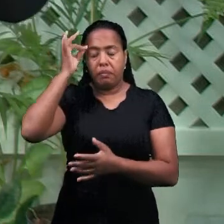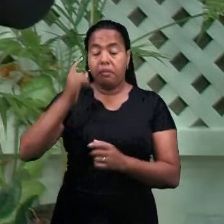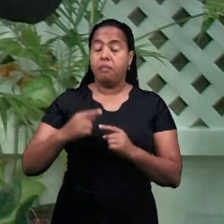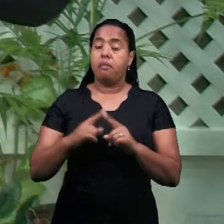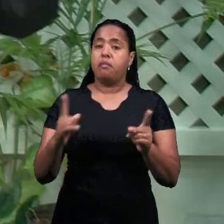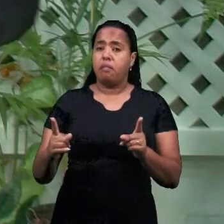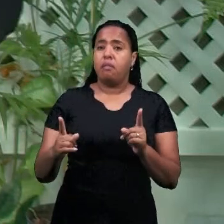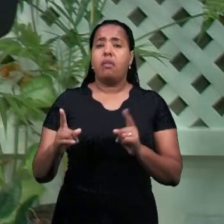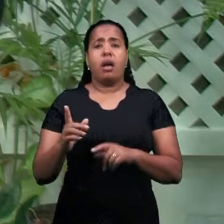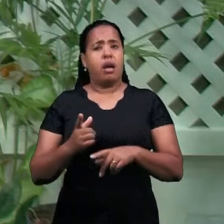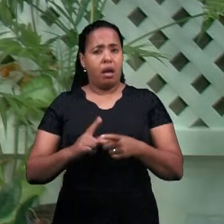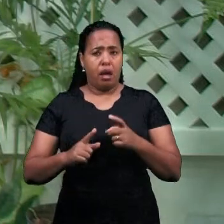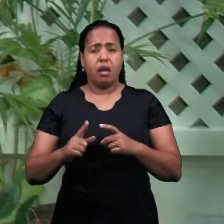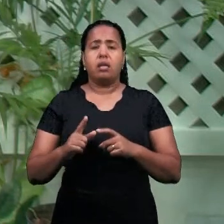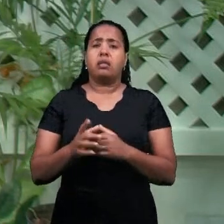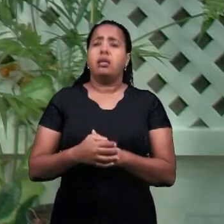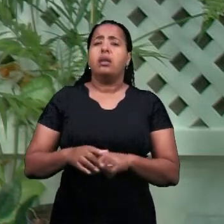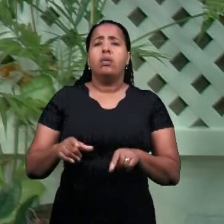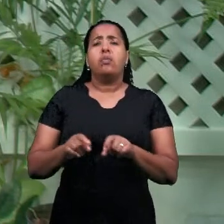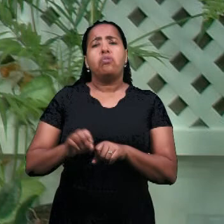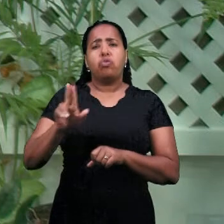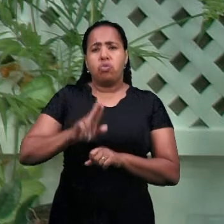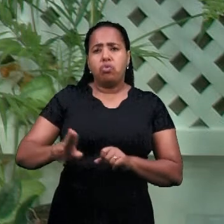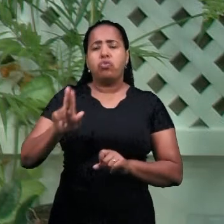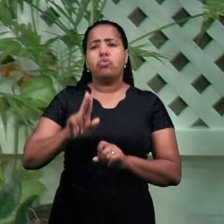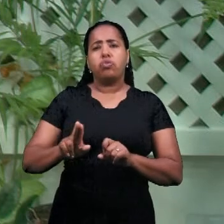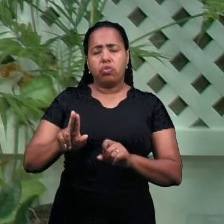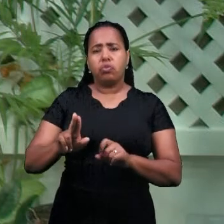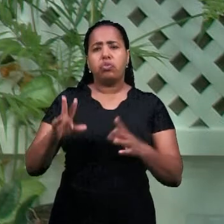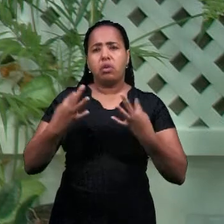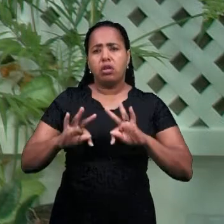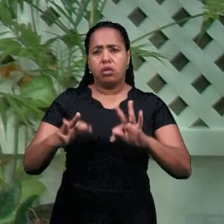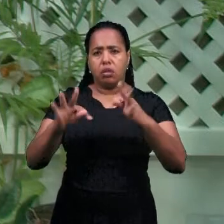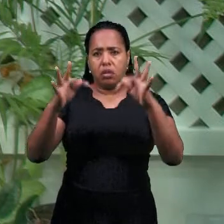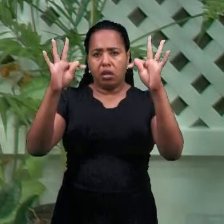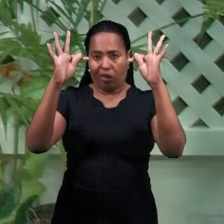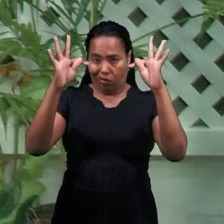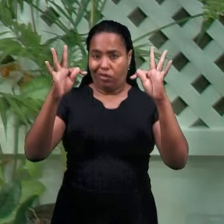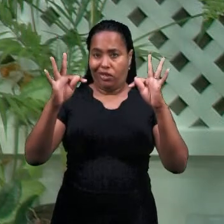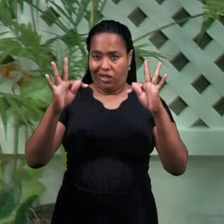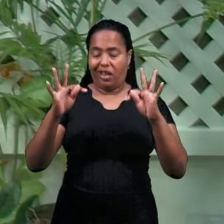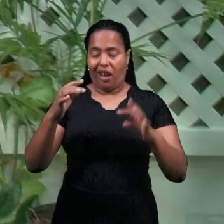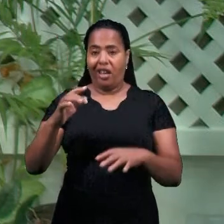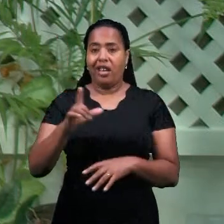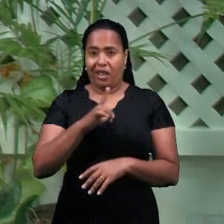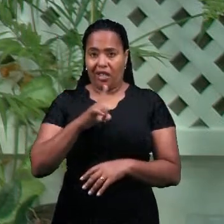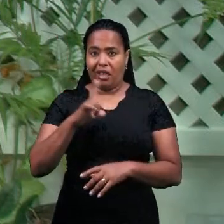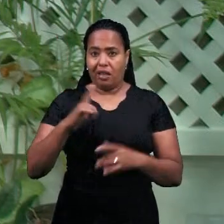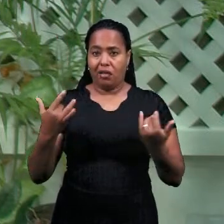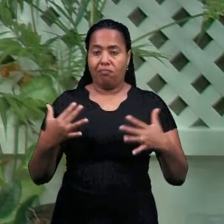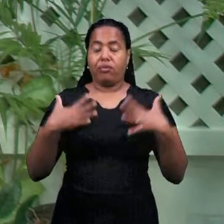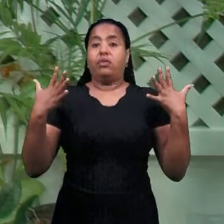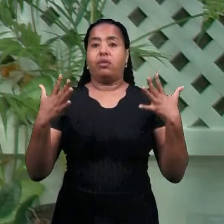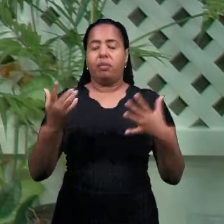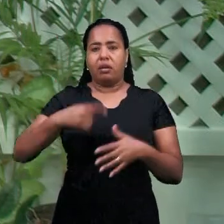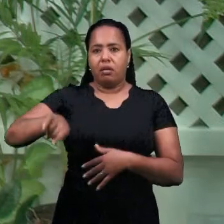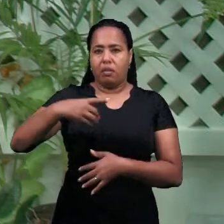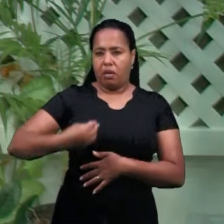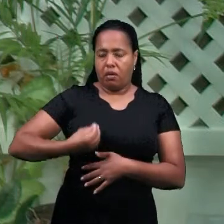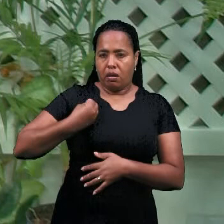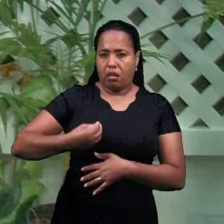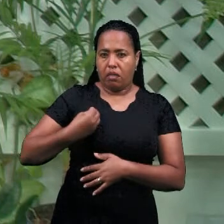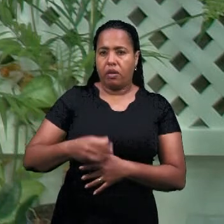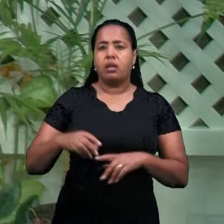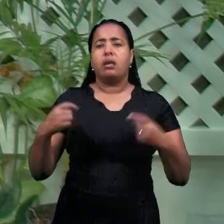technologique, qui nous a pris de surprise, cette partie apporte des difficultés au pasteur, pas seulement